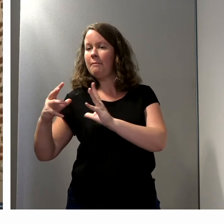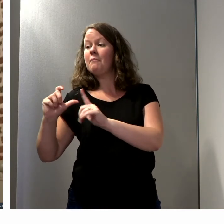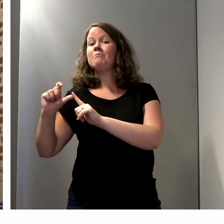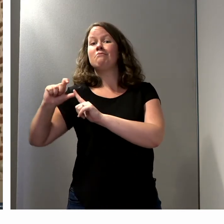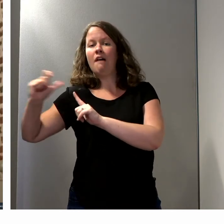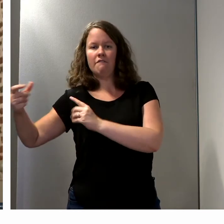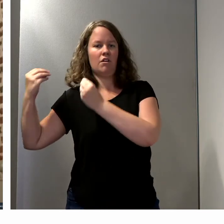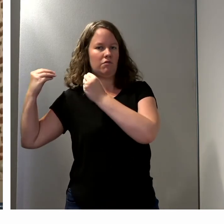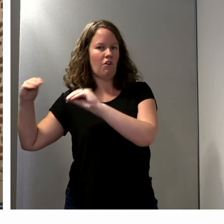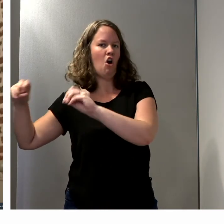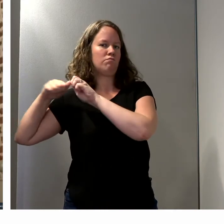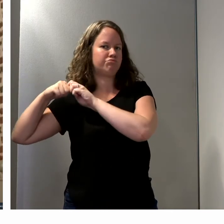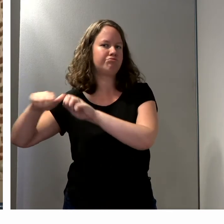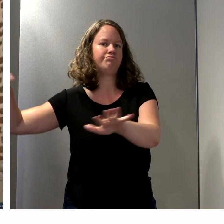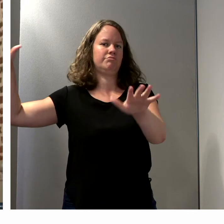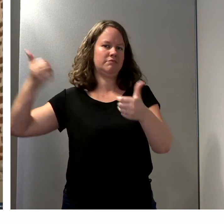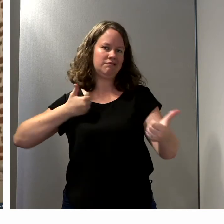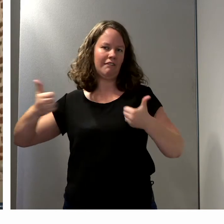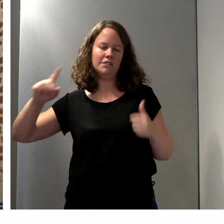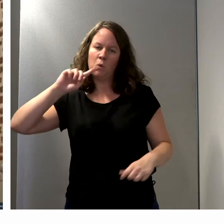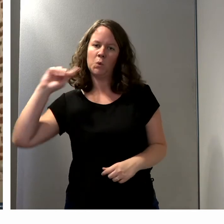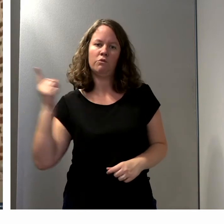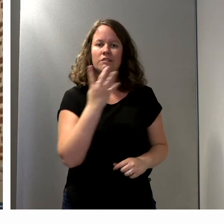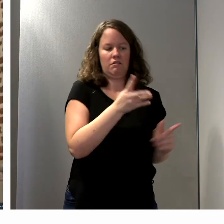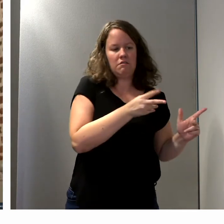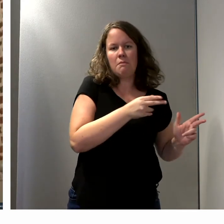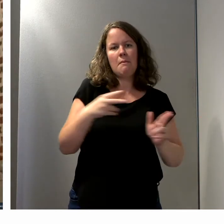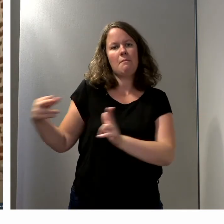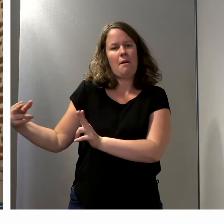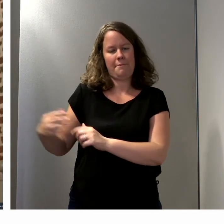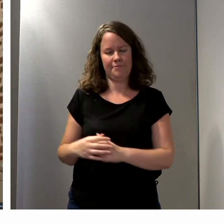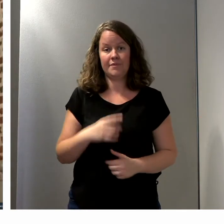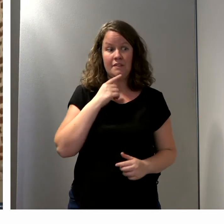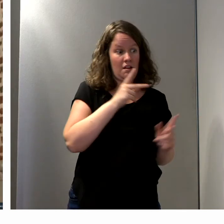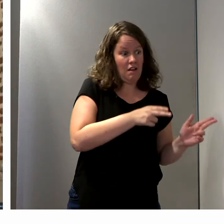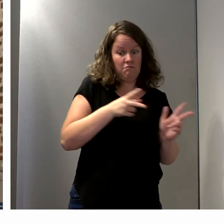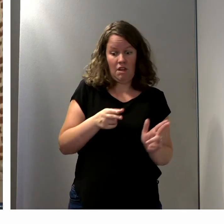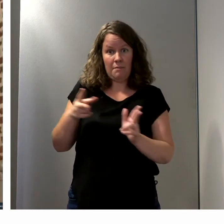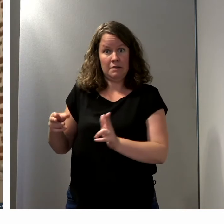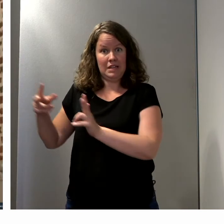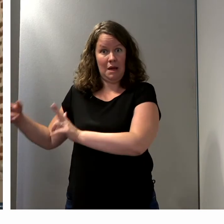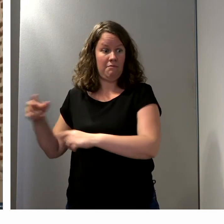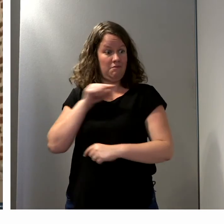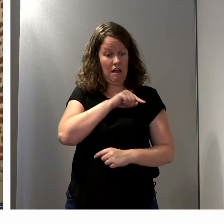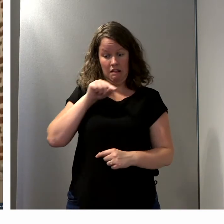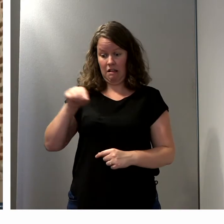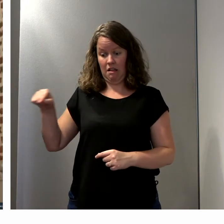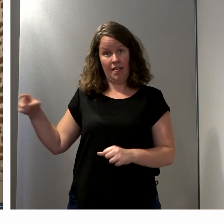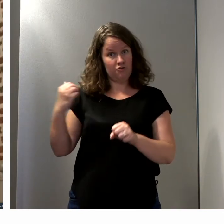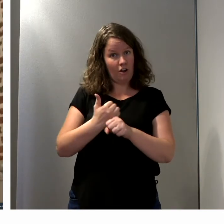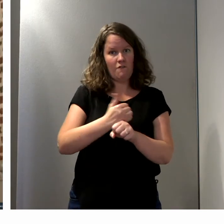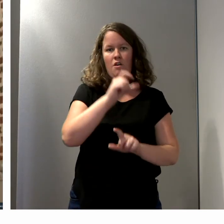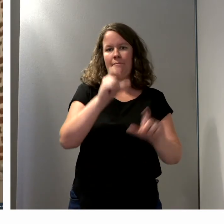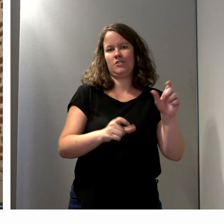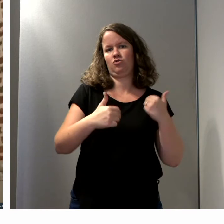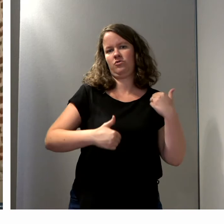distribution, c'est-à-dire la mise en route du service pour tous les utilisateurs imaginés. Donc, à chacune de ces étapes, les publics en situation de handicap interviennent.